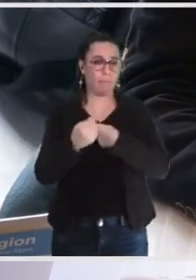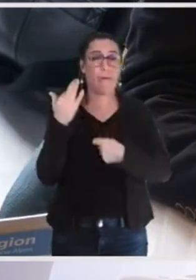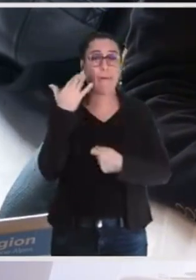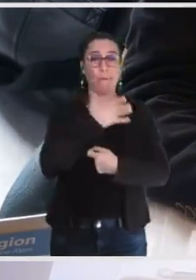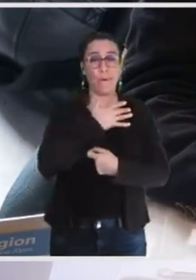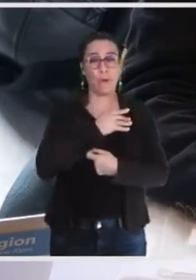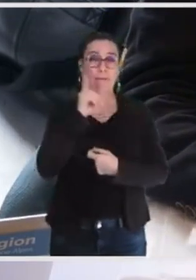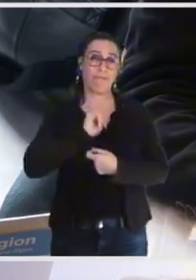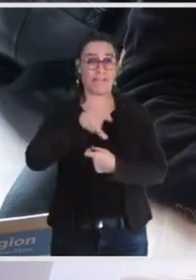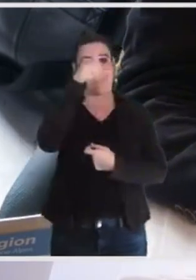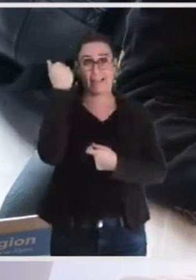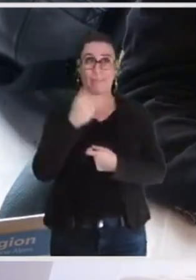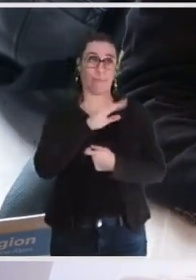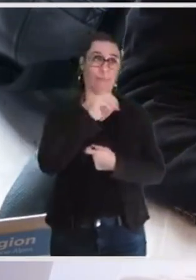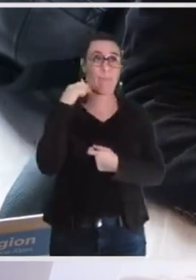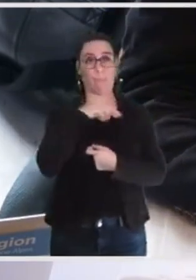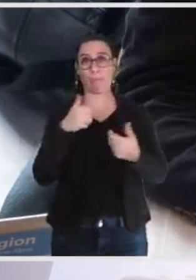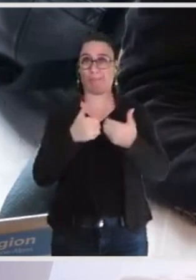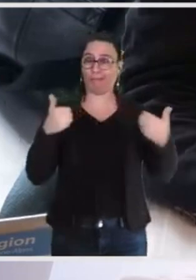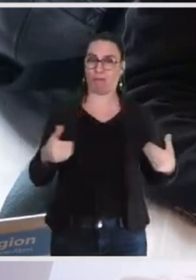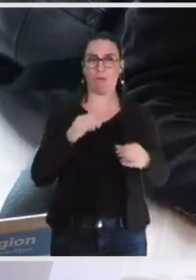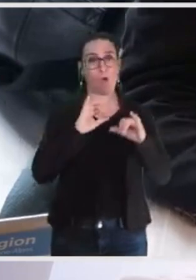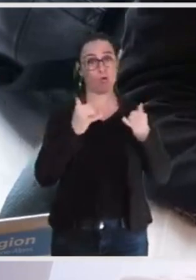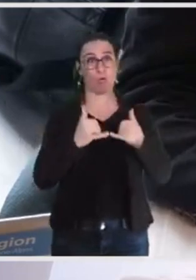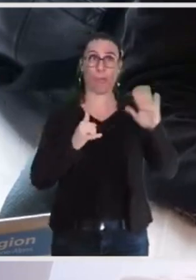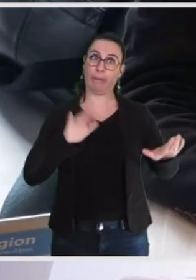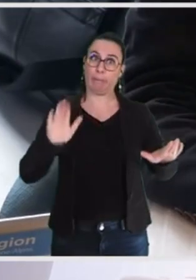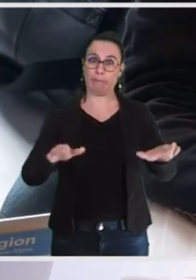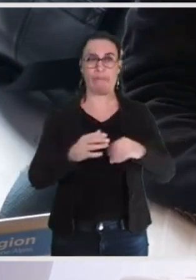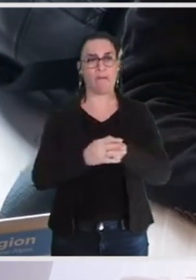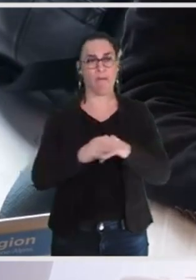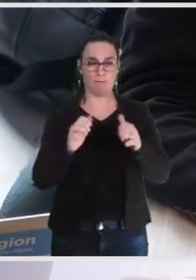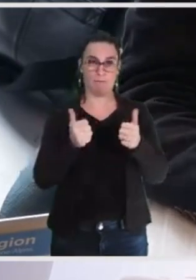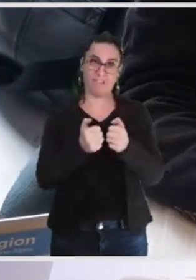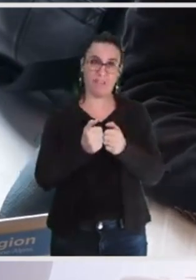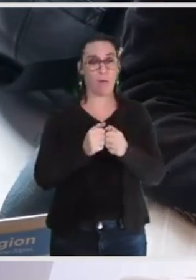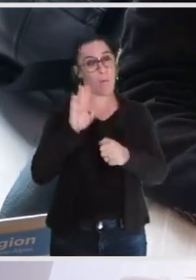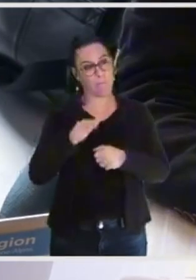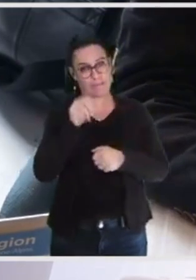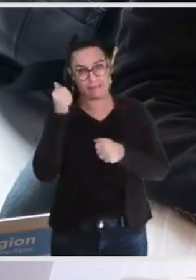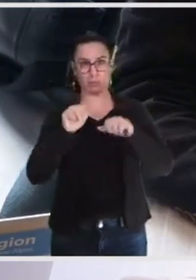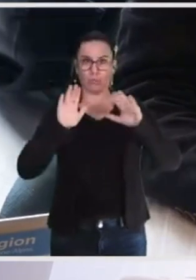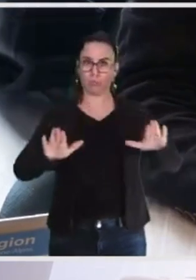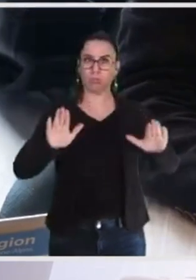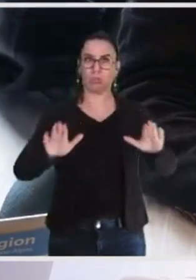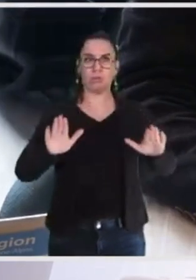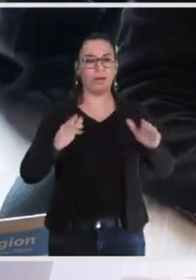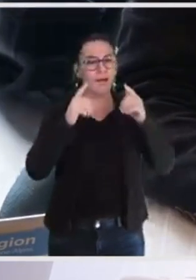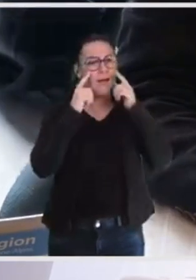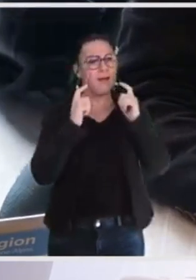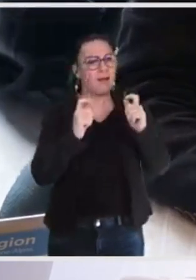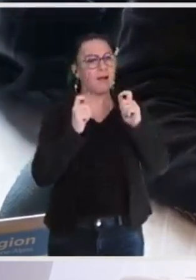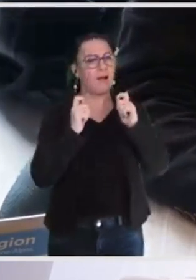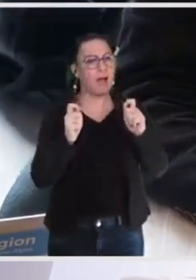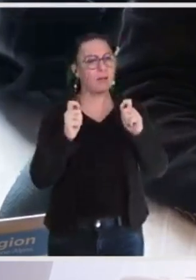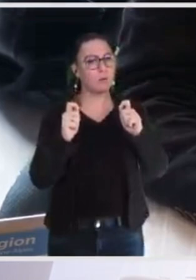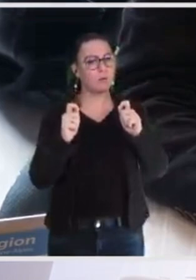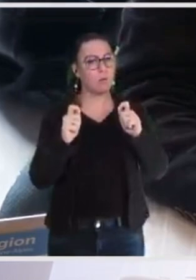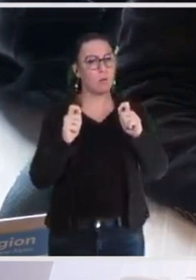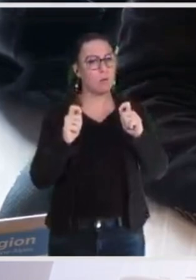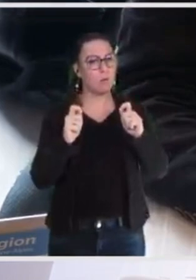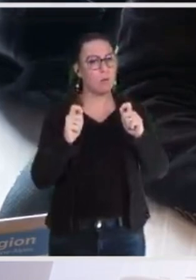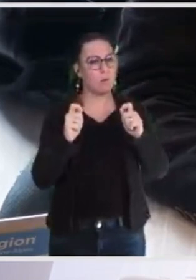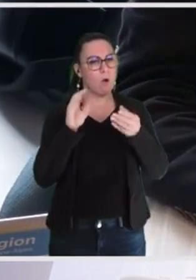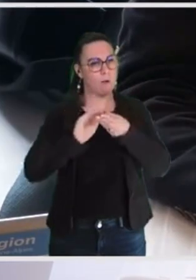couleurs filles-garçons, sur certains jouets, sur des jeux vidéo. Mais attention là aussi, de ne pas aller trop loin. Il